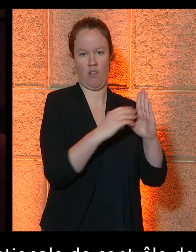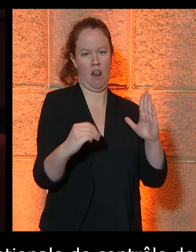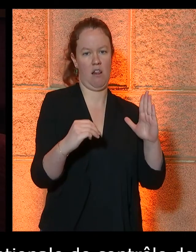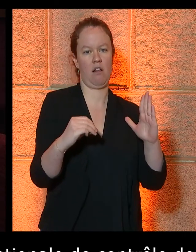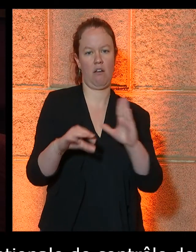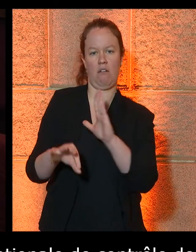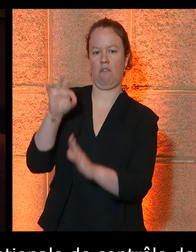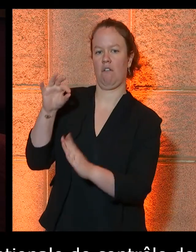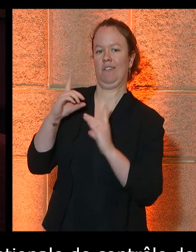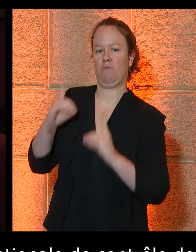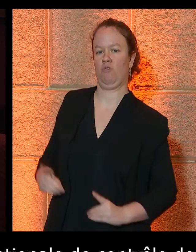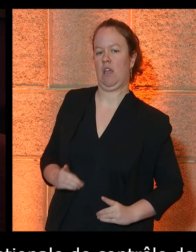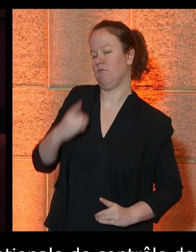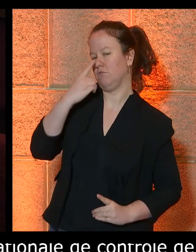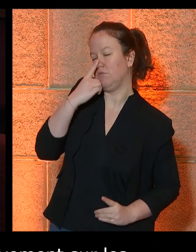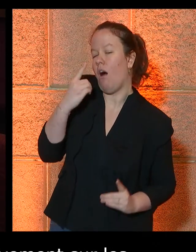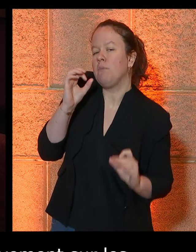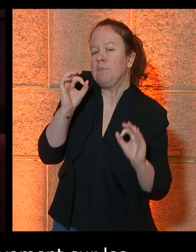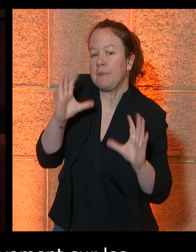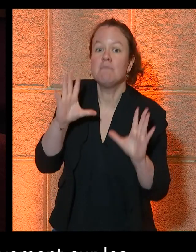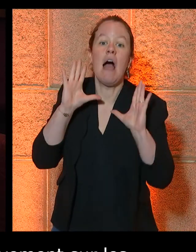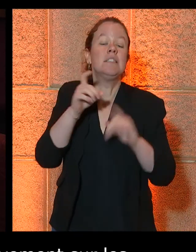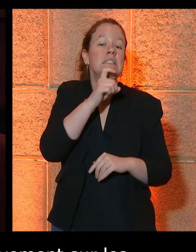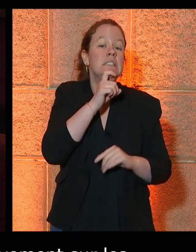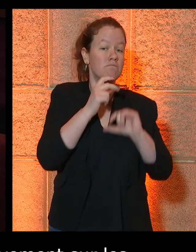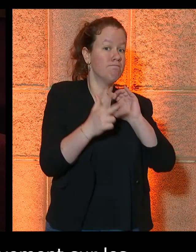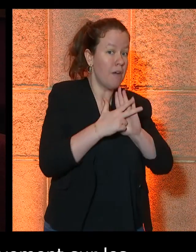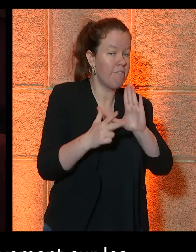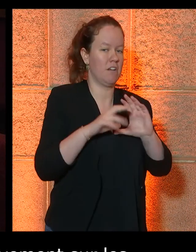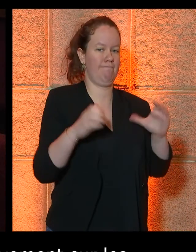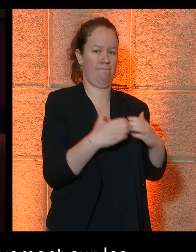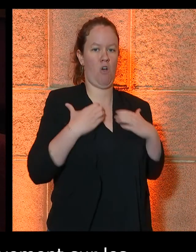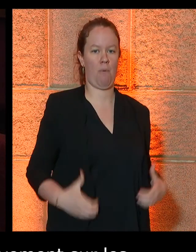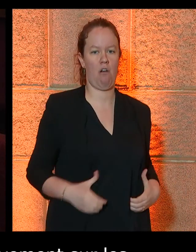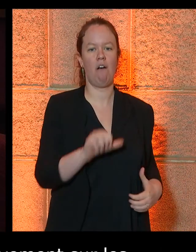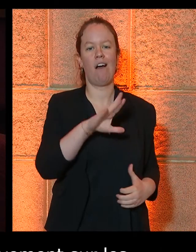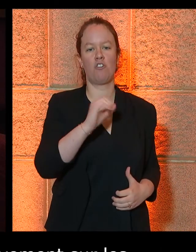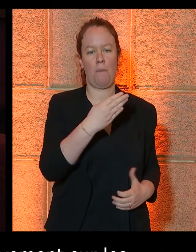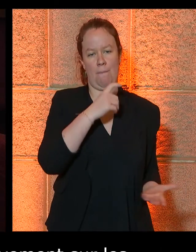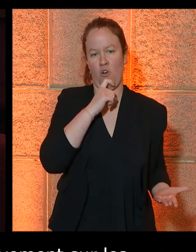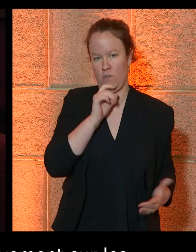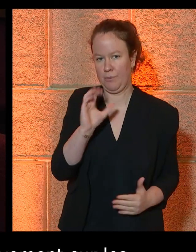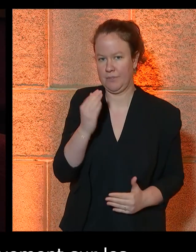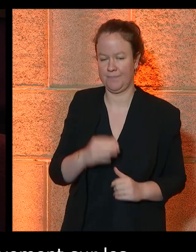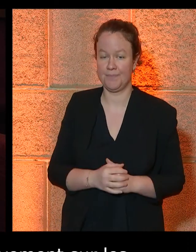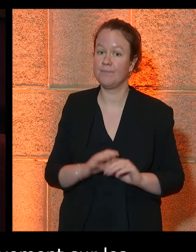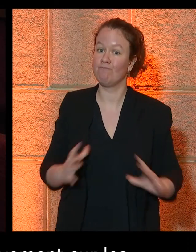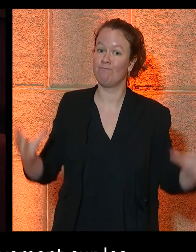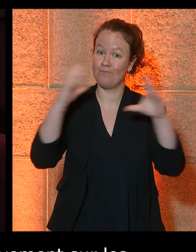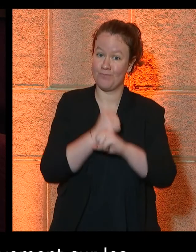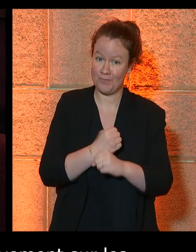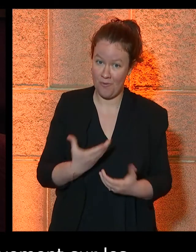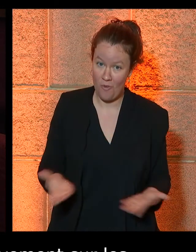sous réserve évidemment d'une approbation du collège de l'ARCOM le moment venu. Voilà ce qu'on pouvait vous